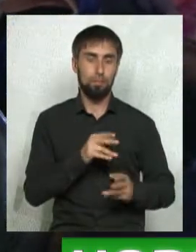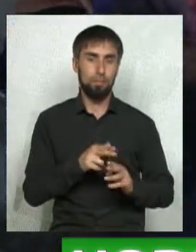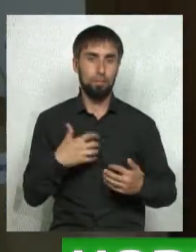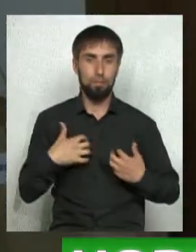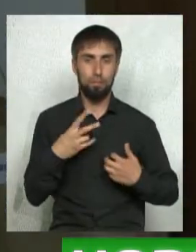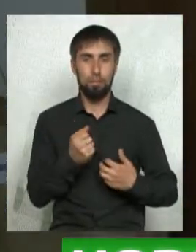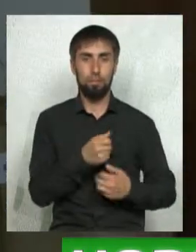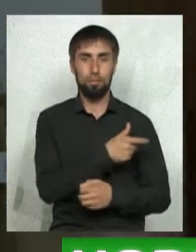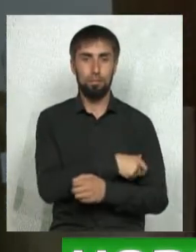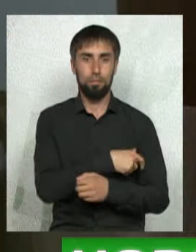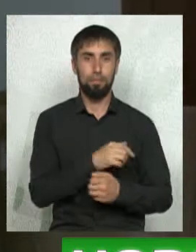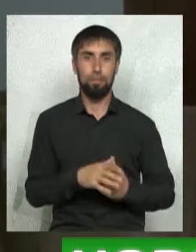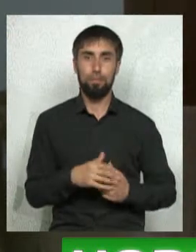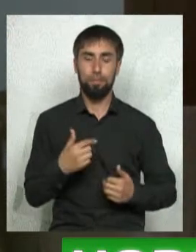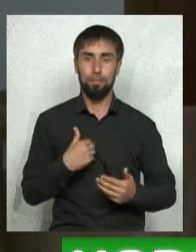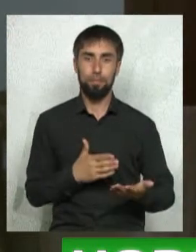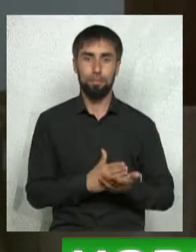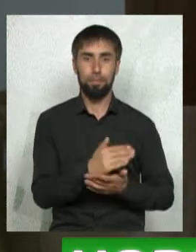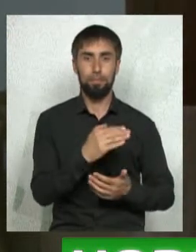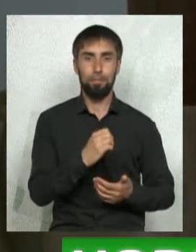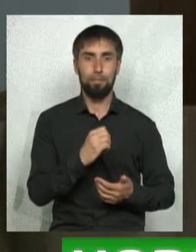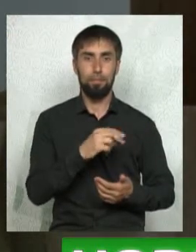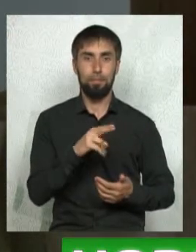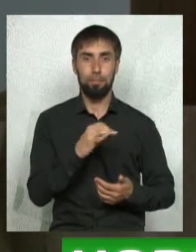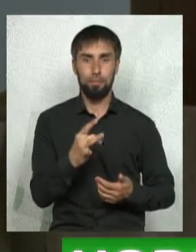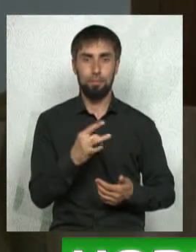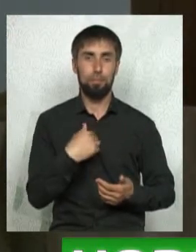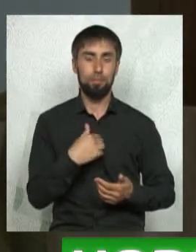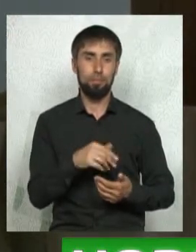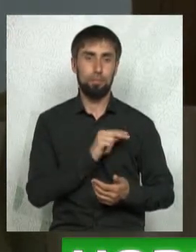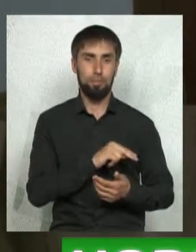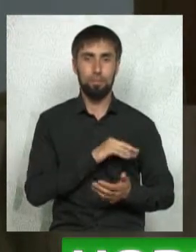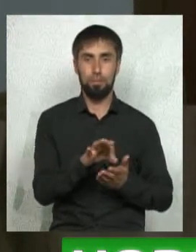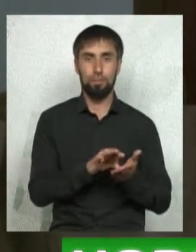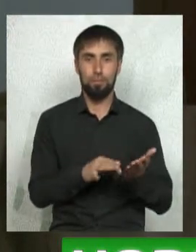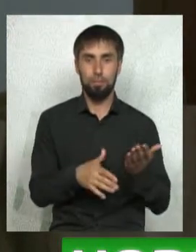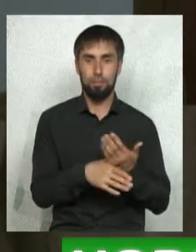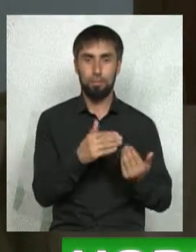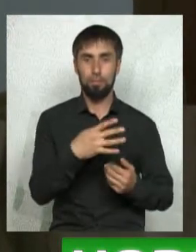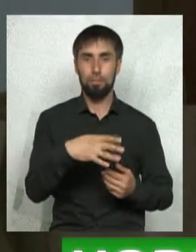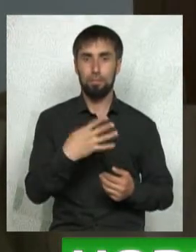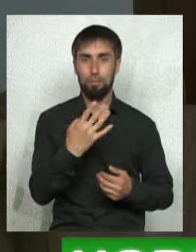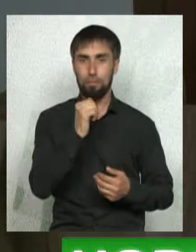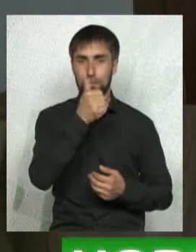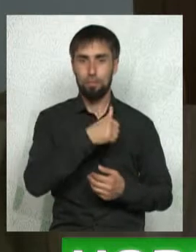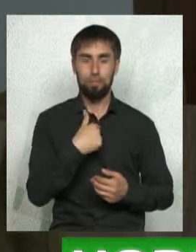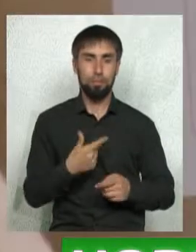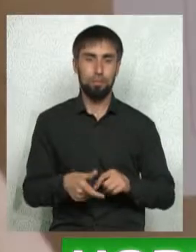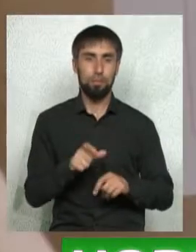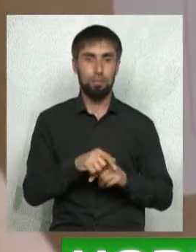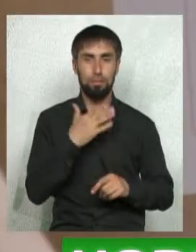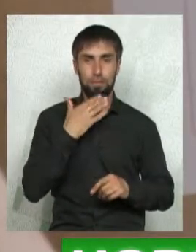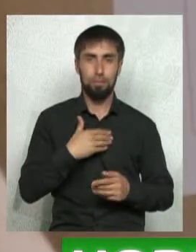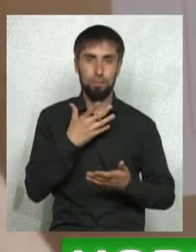дежурство. Я выездной фельдшер, работаю на станции скорой помощи 44 года. Я очень люблю